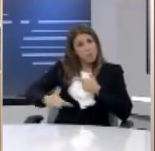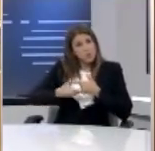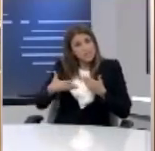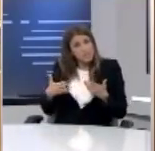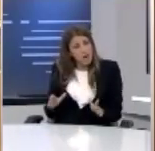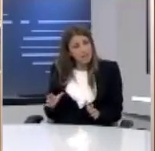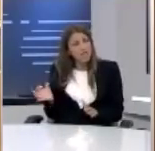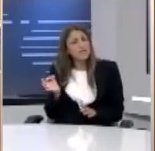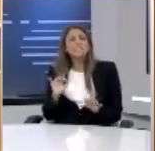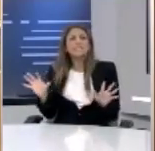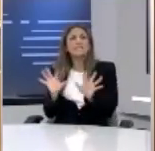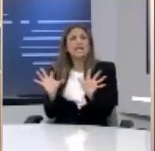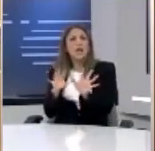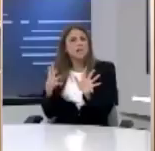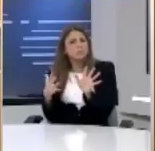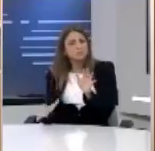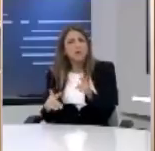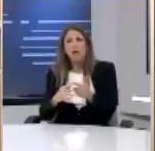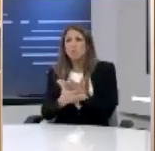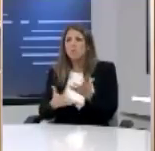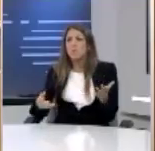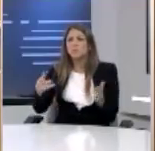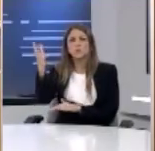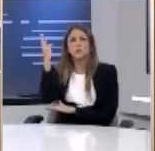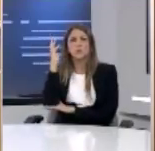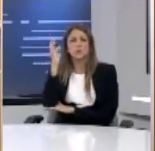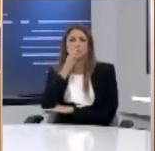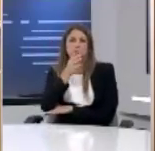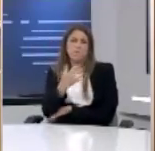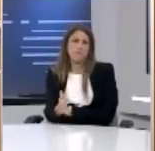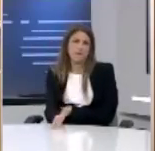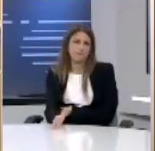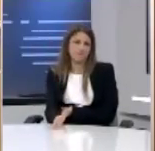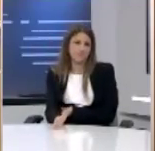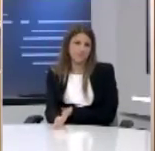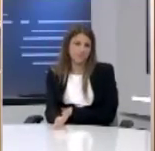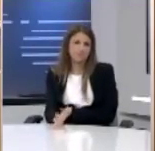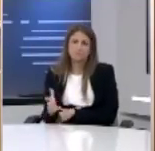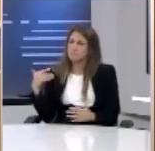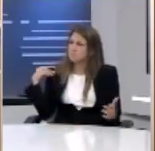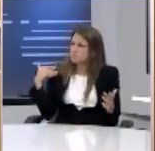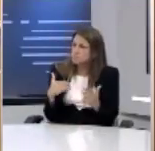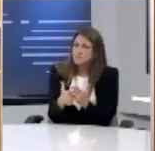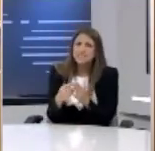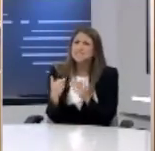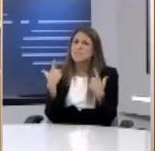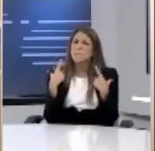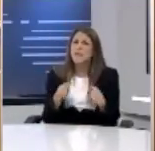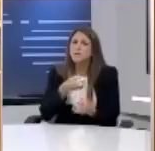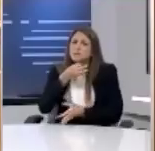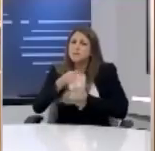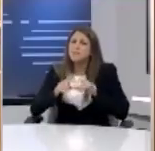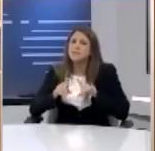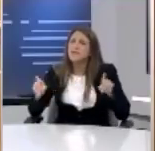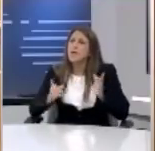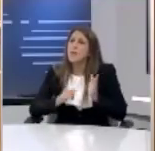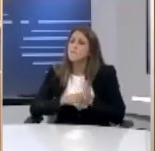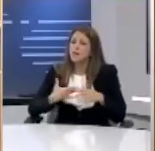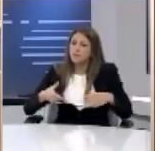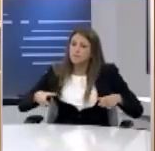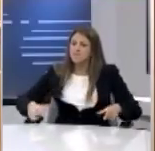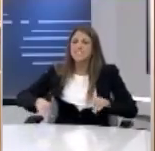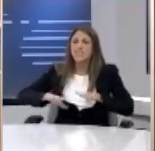ομιλίες. Τι έχουν πει κατά καιρούς δικά σας στελέχη? Να φυλάξουμε τα θαλάσσια σύνορά μας από την εισβολή, να